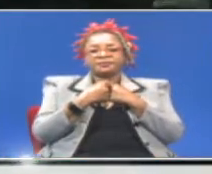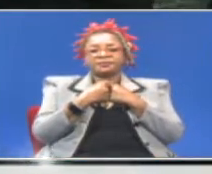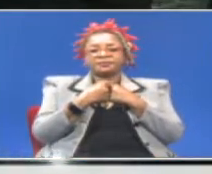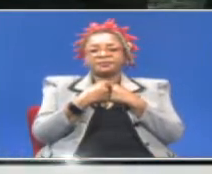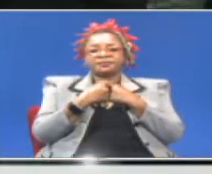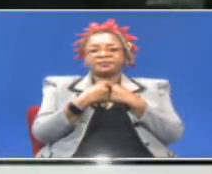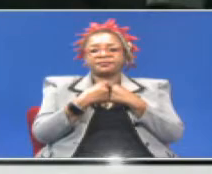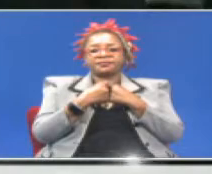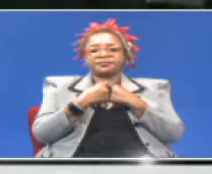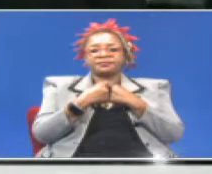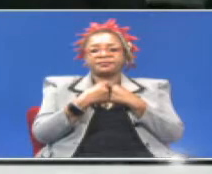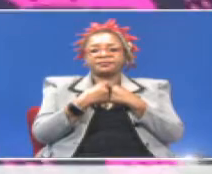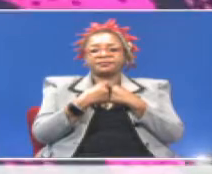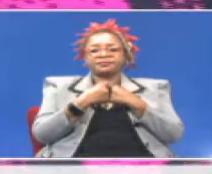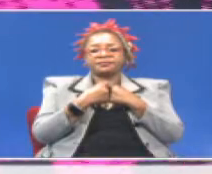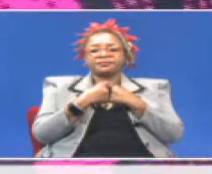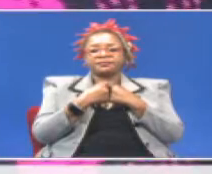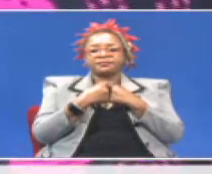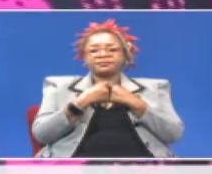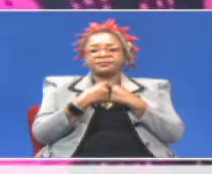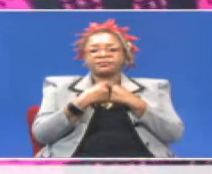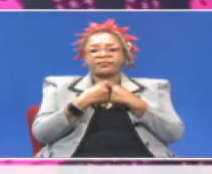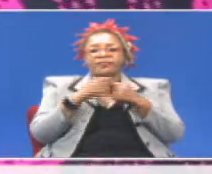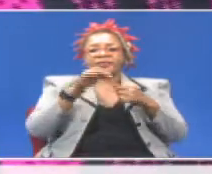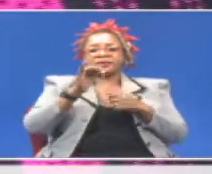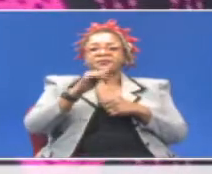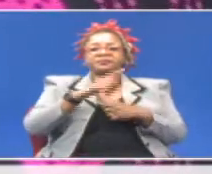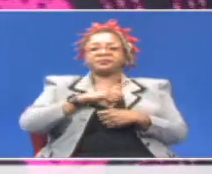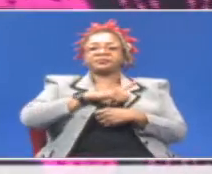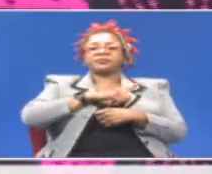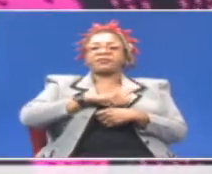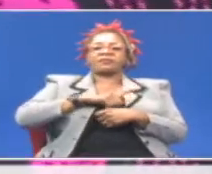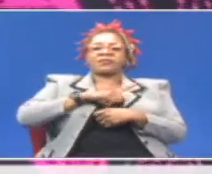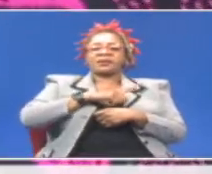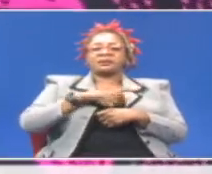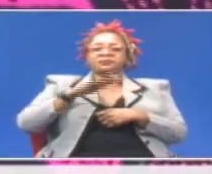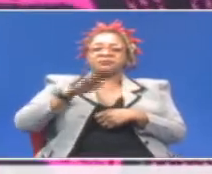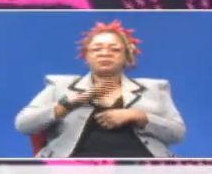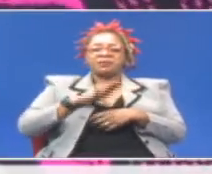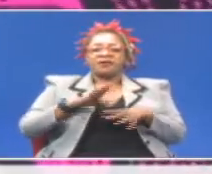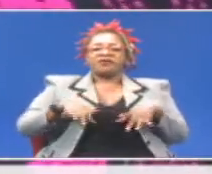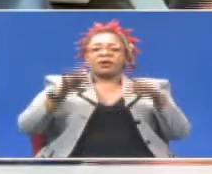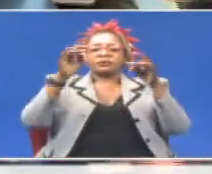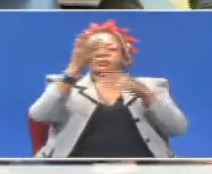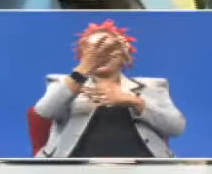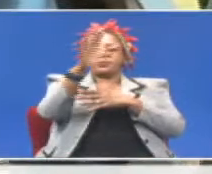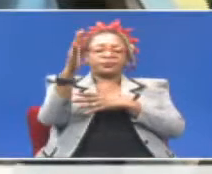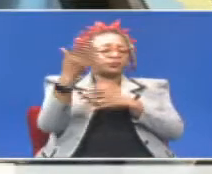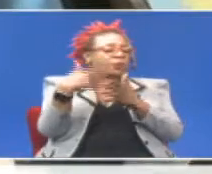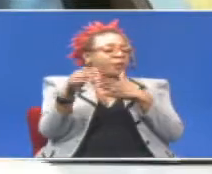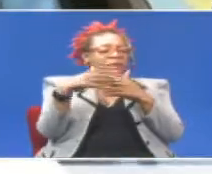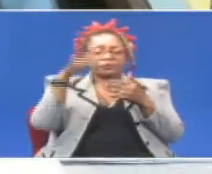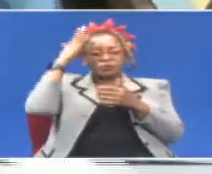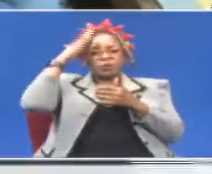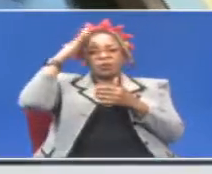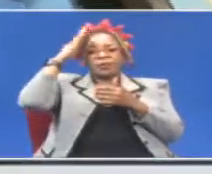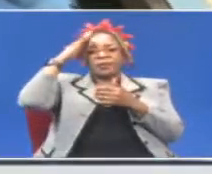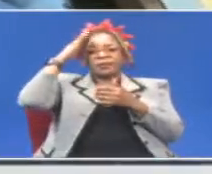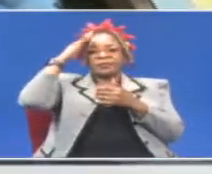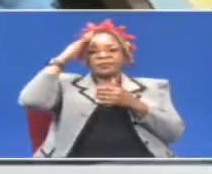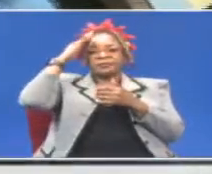Dua la bahati liling'aa kwa maisha ya mama huyu aliyepatikana ndani ya msitu bila ufahamu.